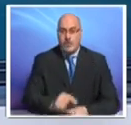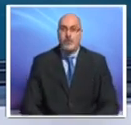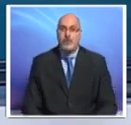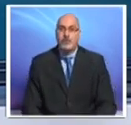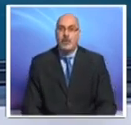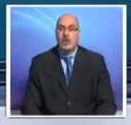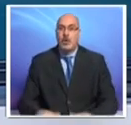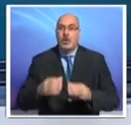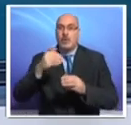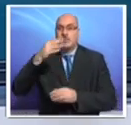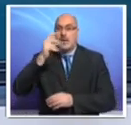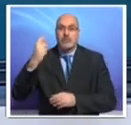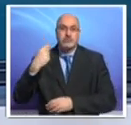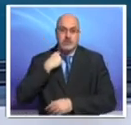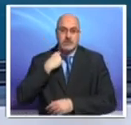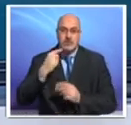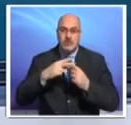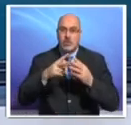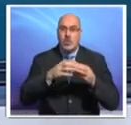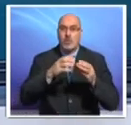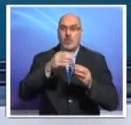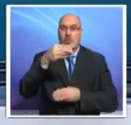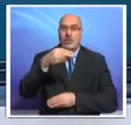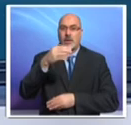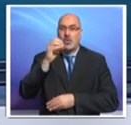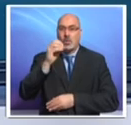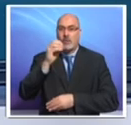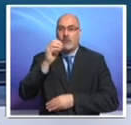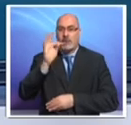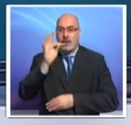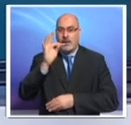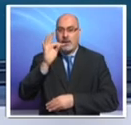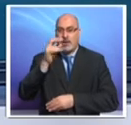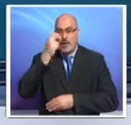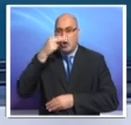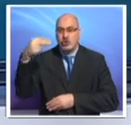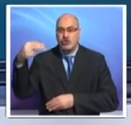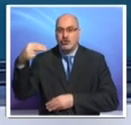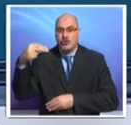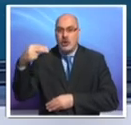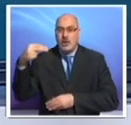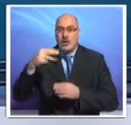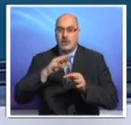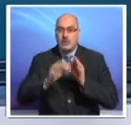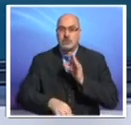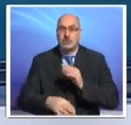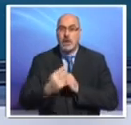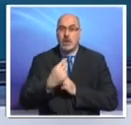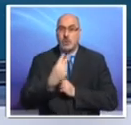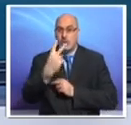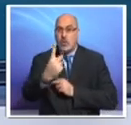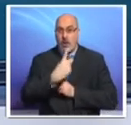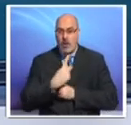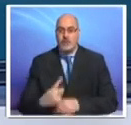انهزم نادي مولودية الجزائر أمام نادي مونتيان أوف فاير النيجيري بنتيجة هدفين لهدف